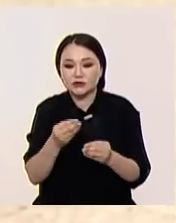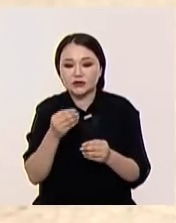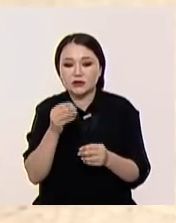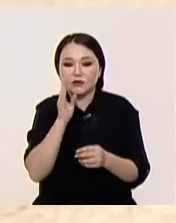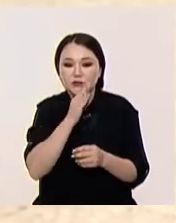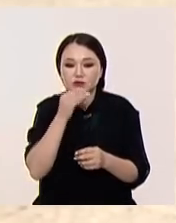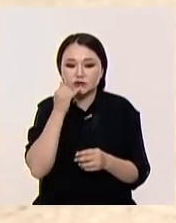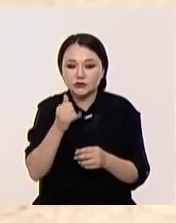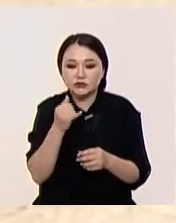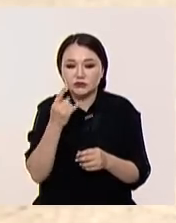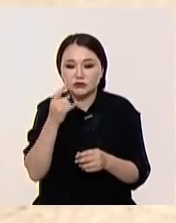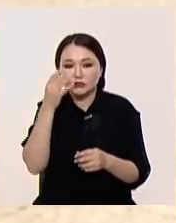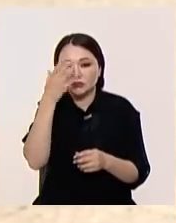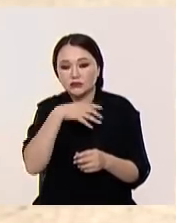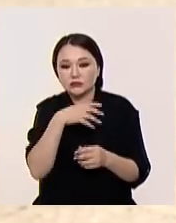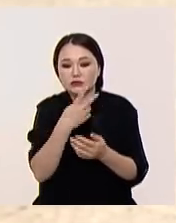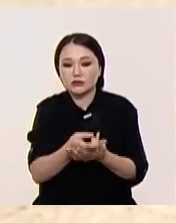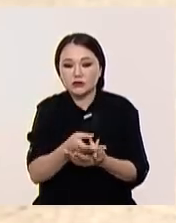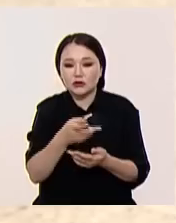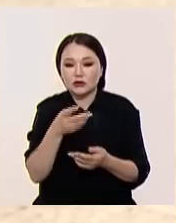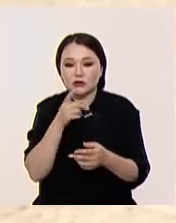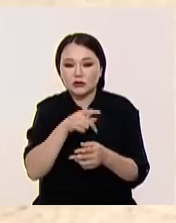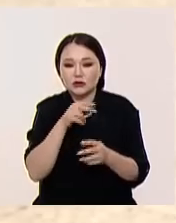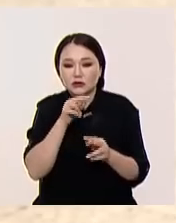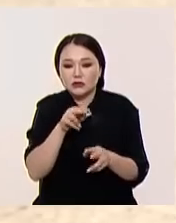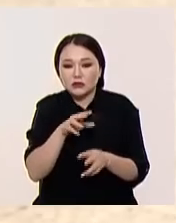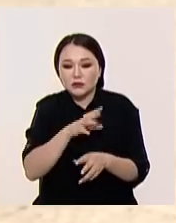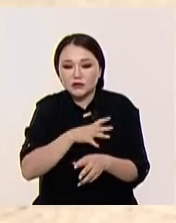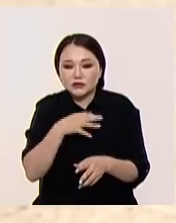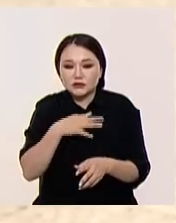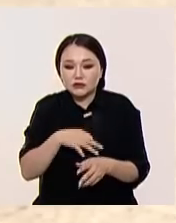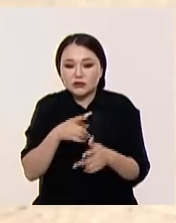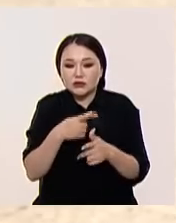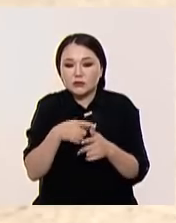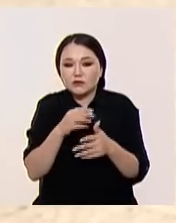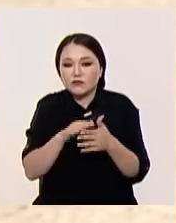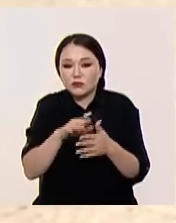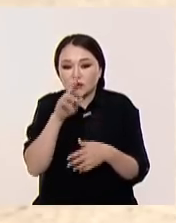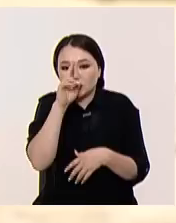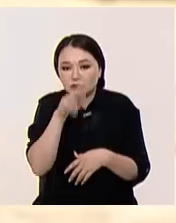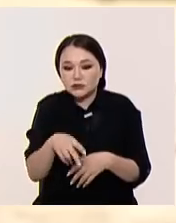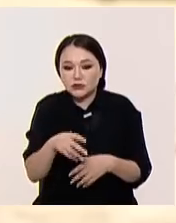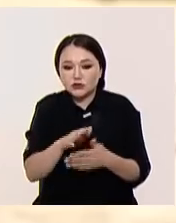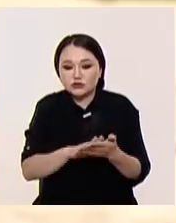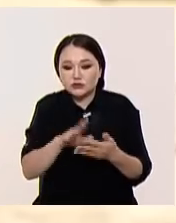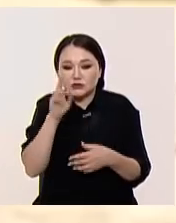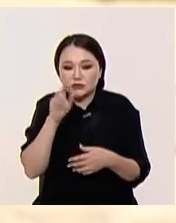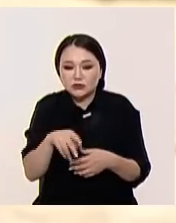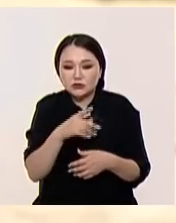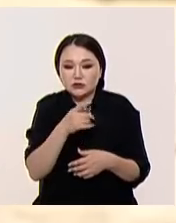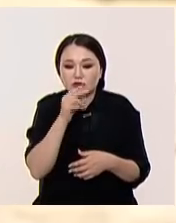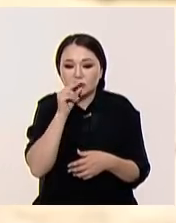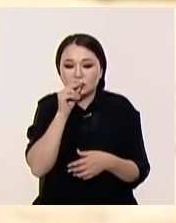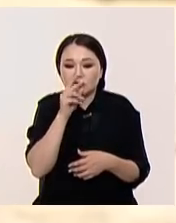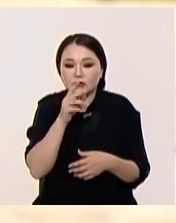Мамасына звондаған, балаң естісіз жатыр. Баланы қаратуымыз керек. Аты жөнін білмейді, келмесеңіз болмайды. Бала деген ондай айта алмайды